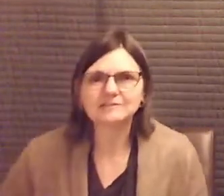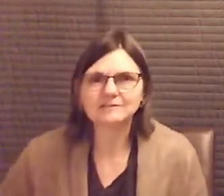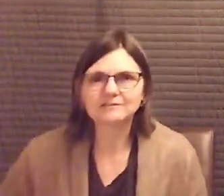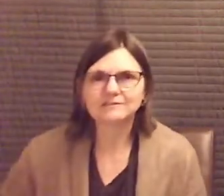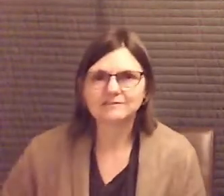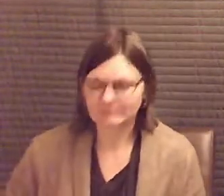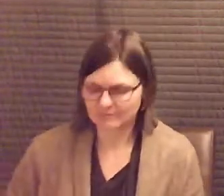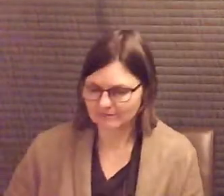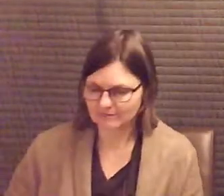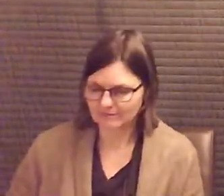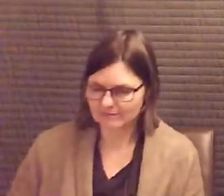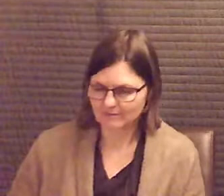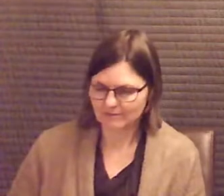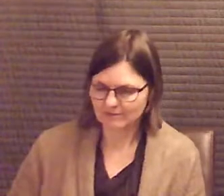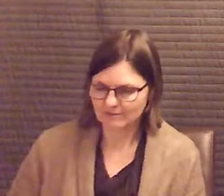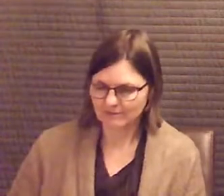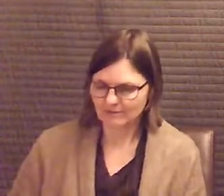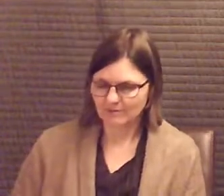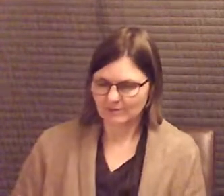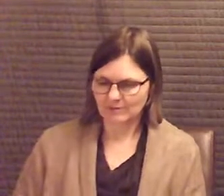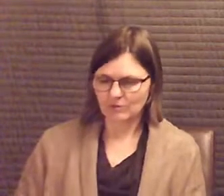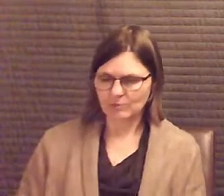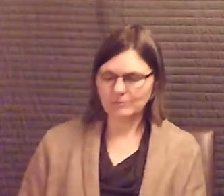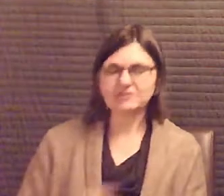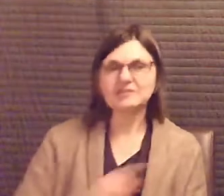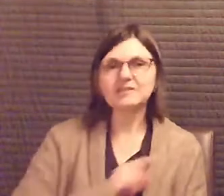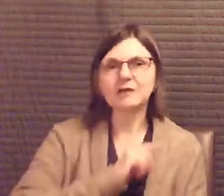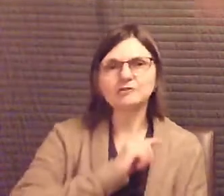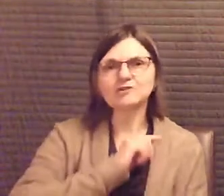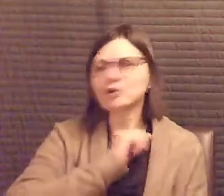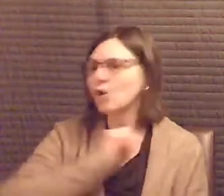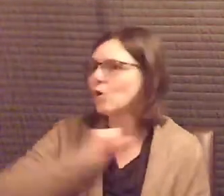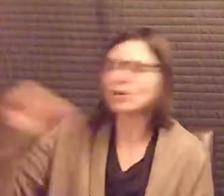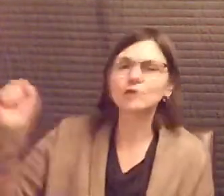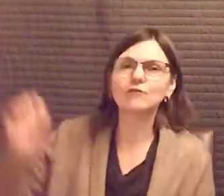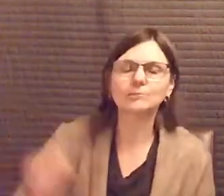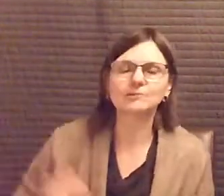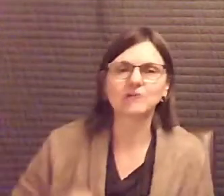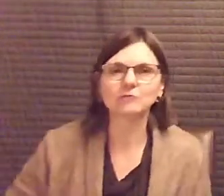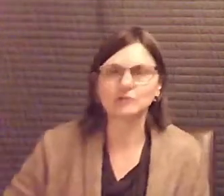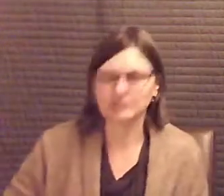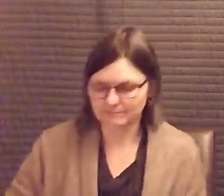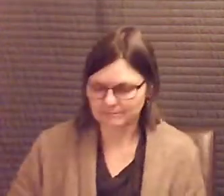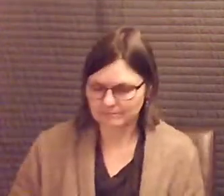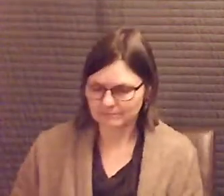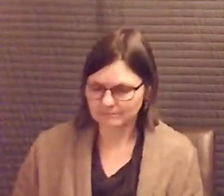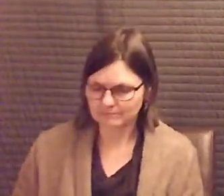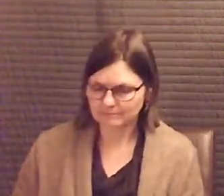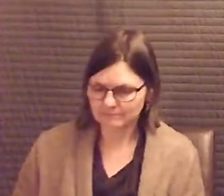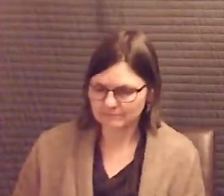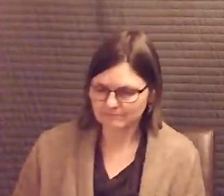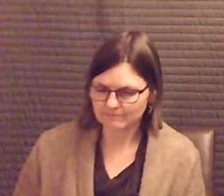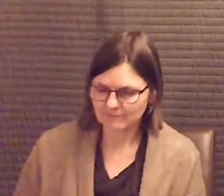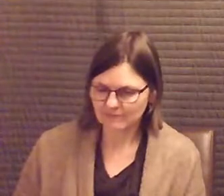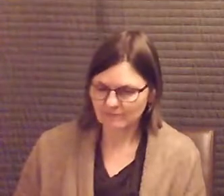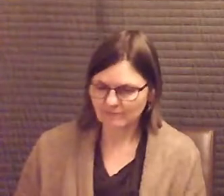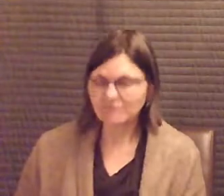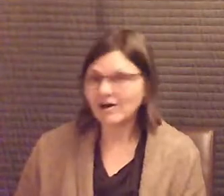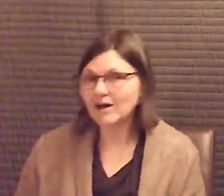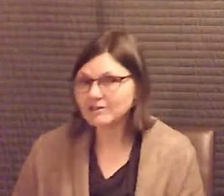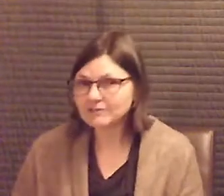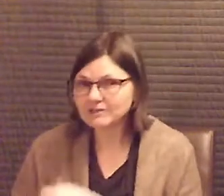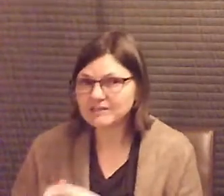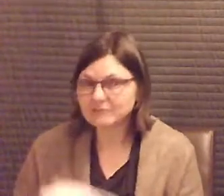niet les beestje wordt al dat is een micro dat ze niet uit je zien nog ogen geworpen zou door de servers of die drie